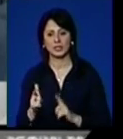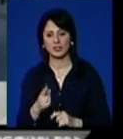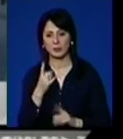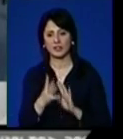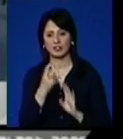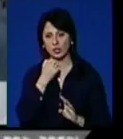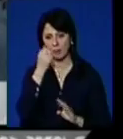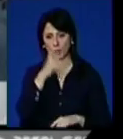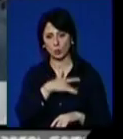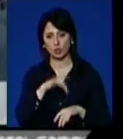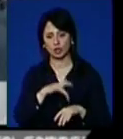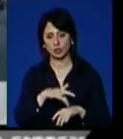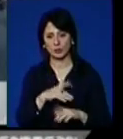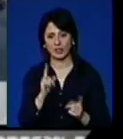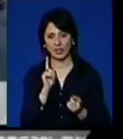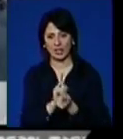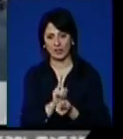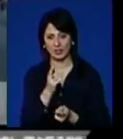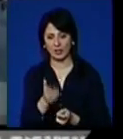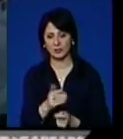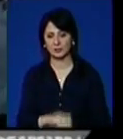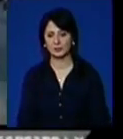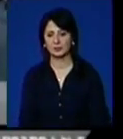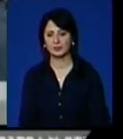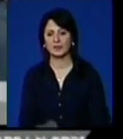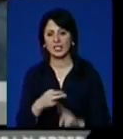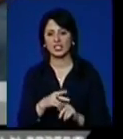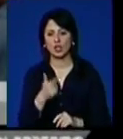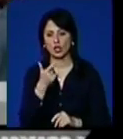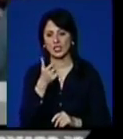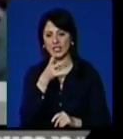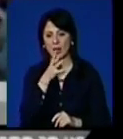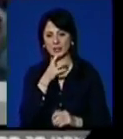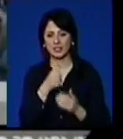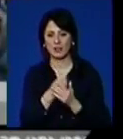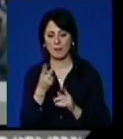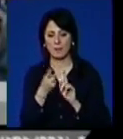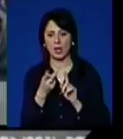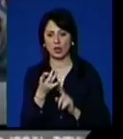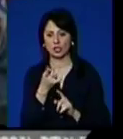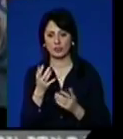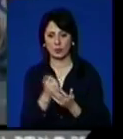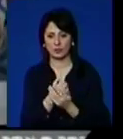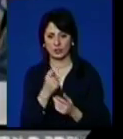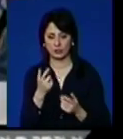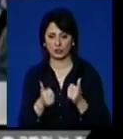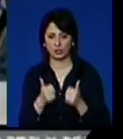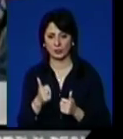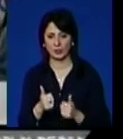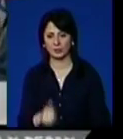პირველ რიგში მადლობა გულშემატკივარს ასეთი დახვედრისთვის. ეს იყო 23 წამდელებში ჩემი მეორე მოიგე